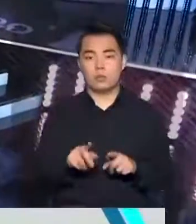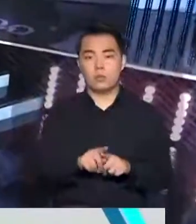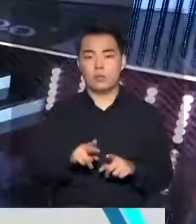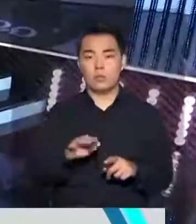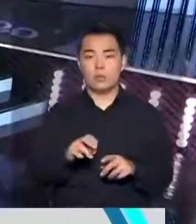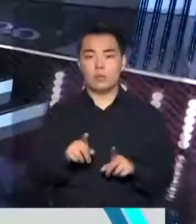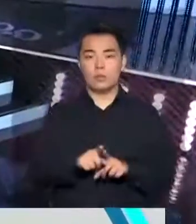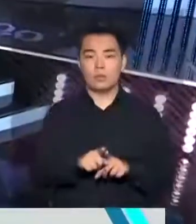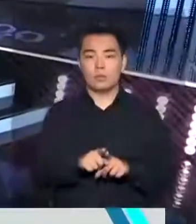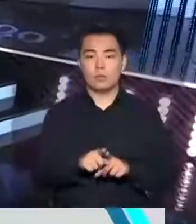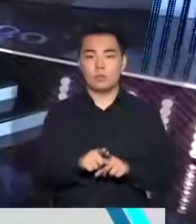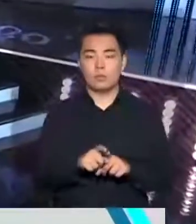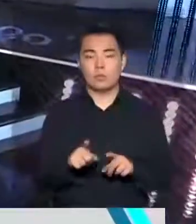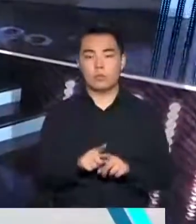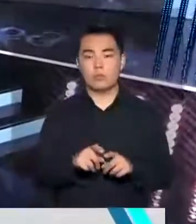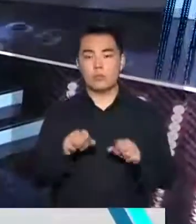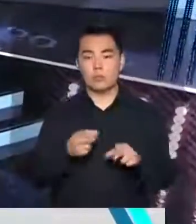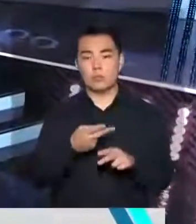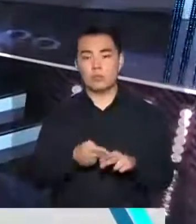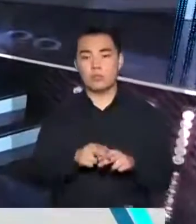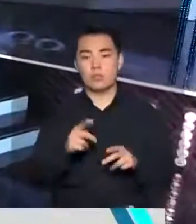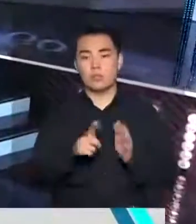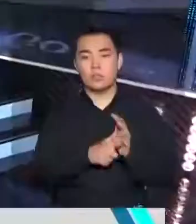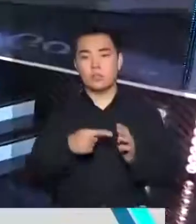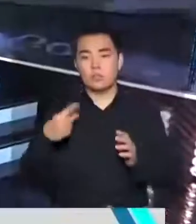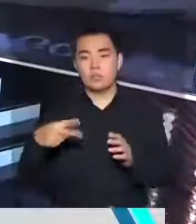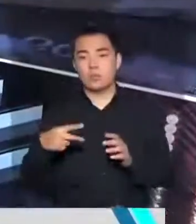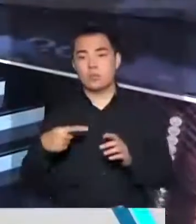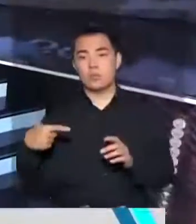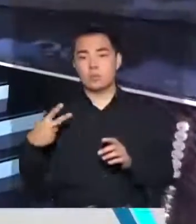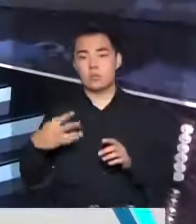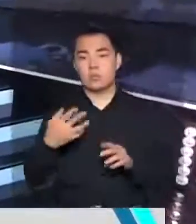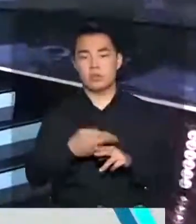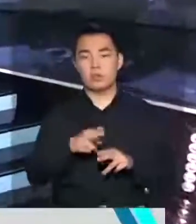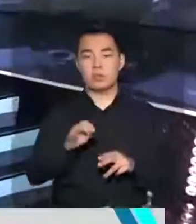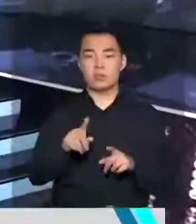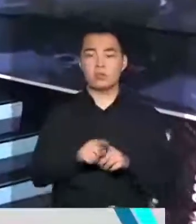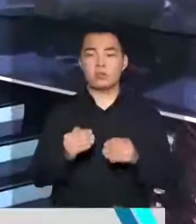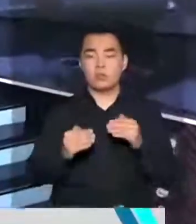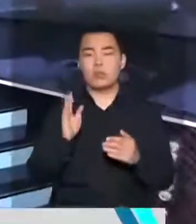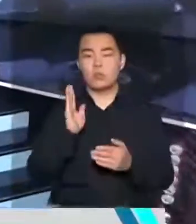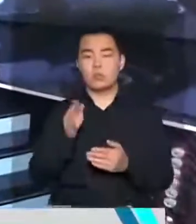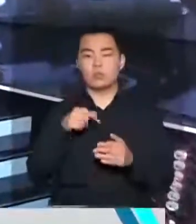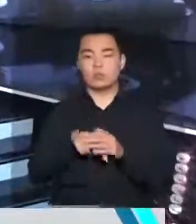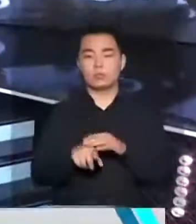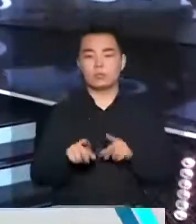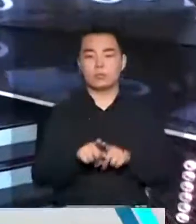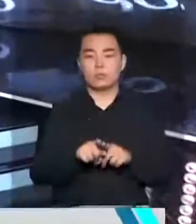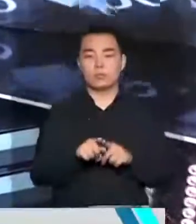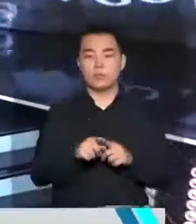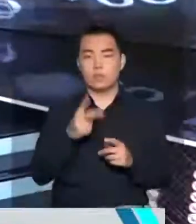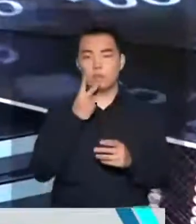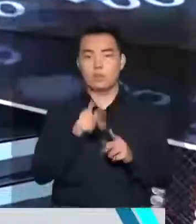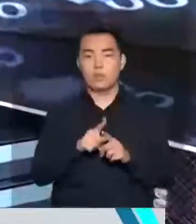бағдарламасында аталған бір мәселе осы 7-20-25 бағдарламасын ары қарай жалғастыру. Яғни бүгінгі таңға біздегі бар мәліметке